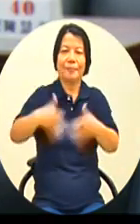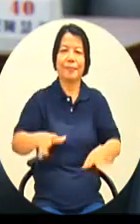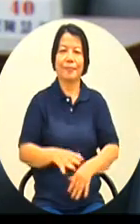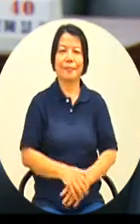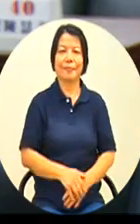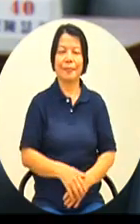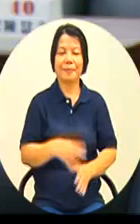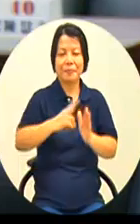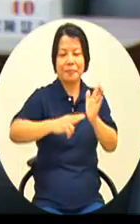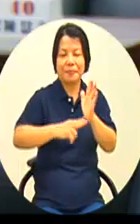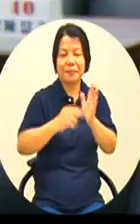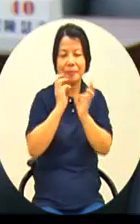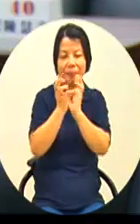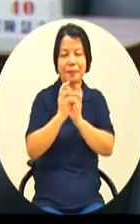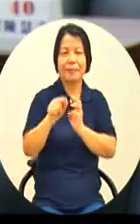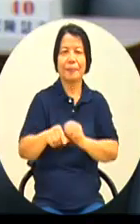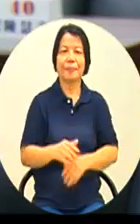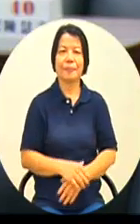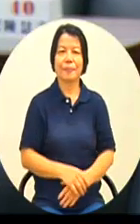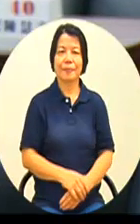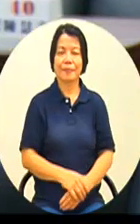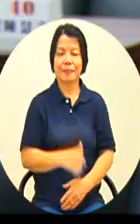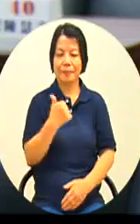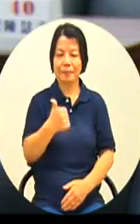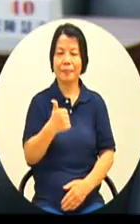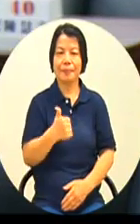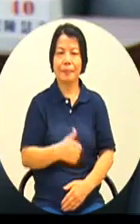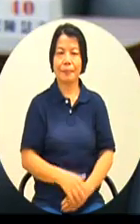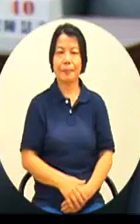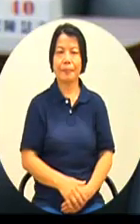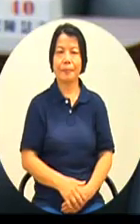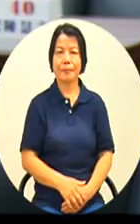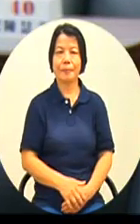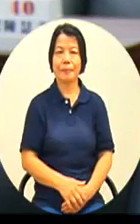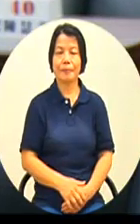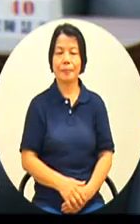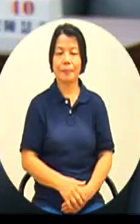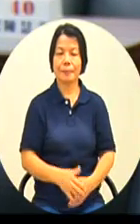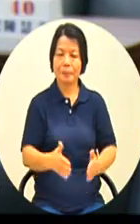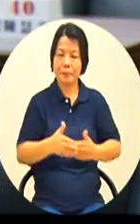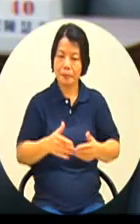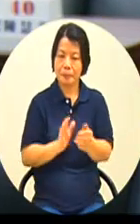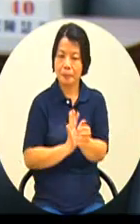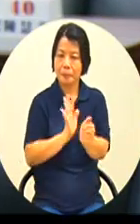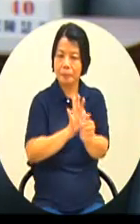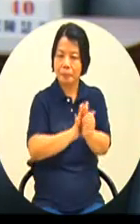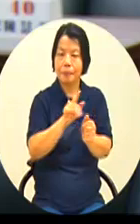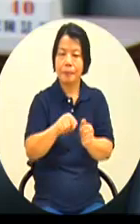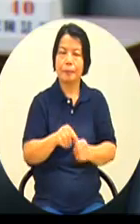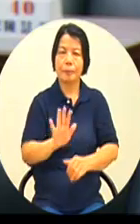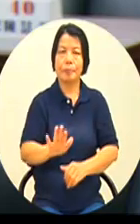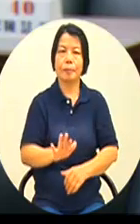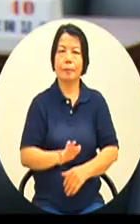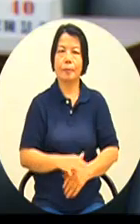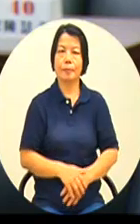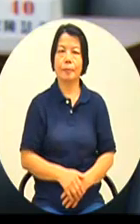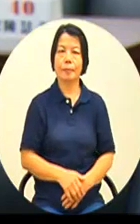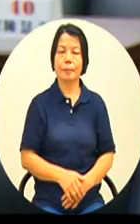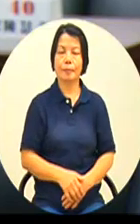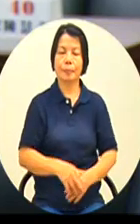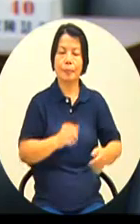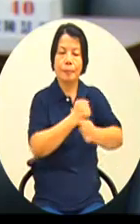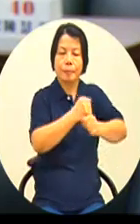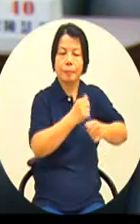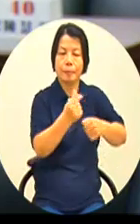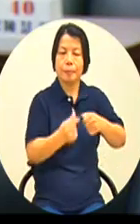真清楚，会当举一反三哦，真好。我希望讲有恁的加持，公共加持吼，咱的博尔